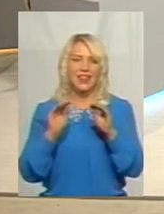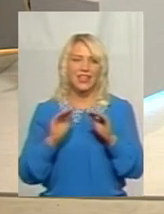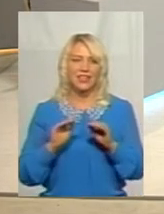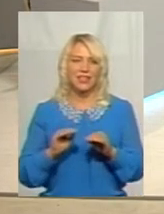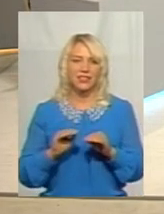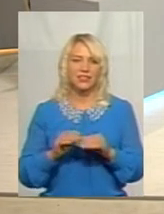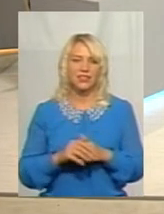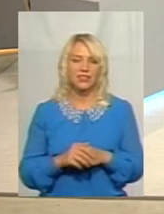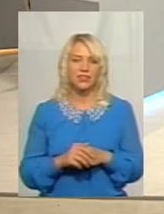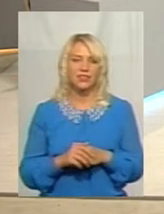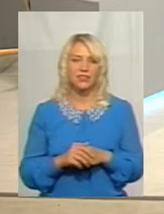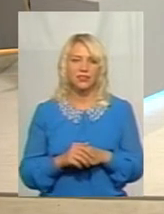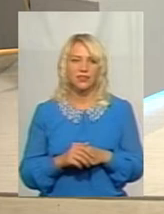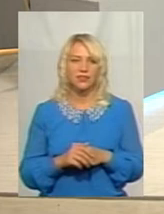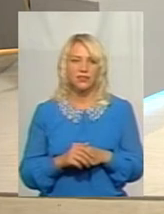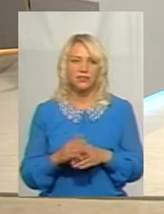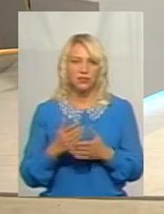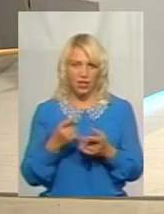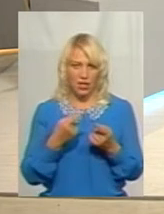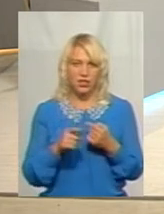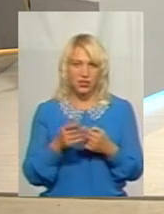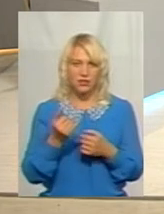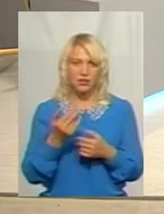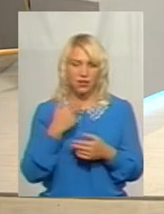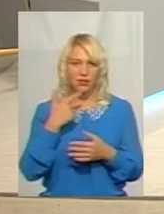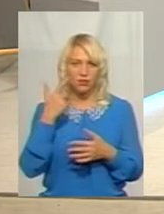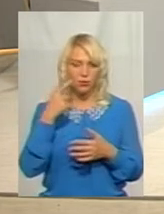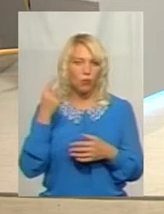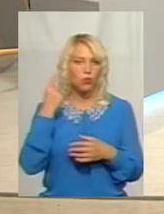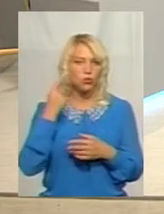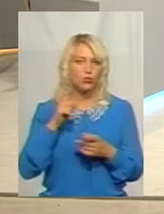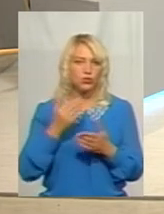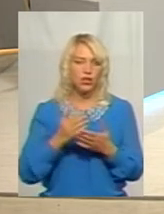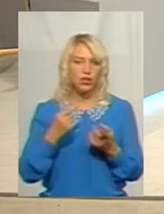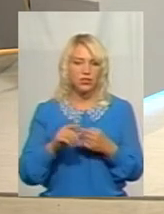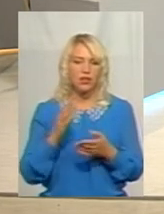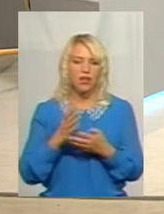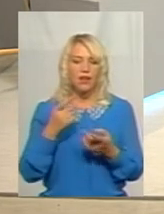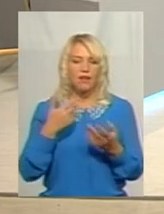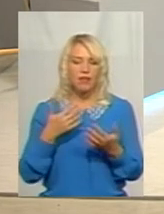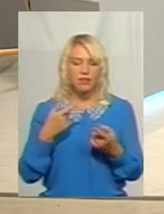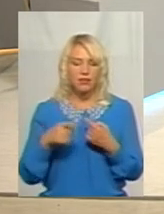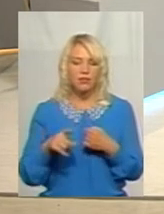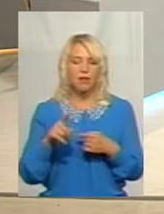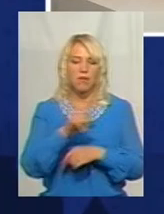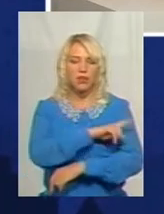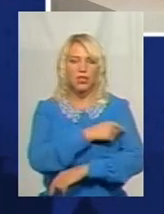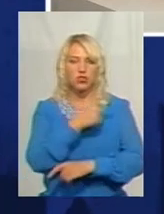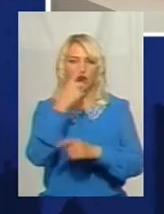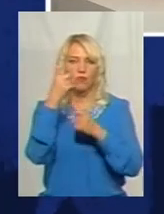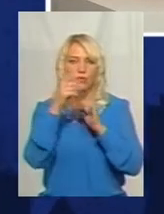одно через Medix. Тобто є різні позиції. Так, їх є різні медичні інформаційні системи в залежності